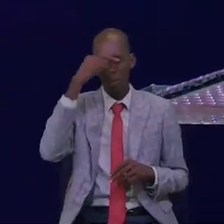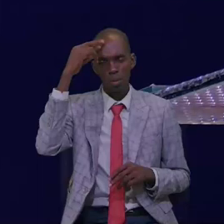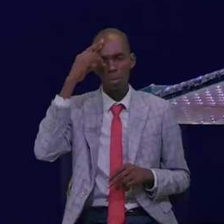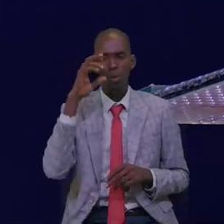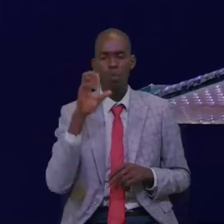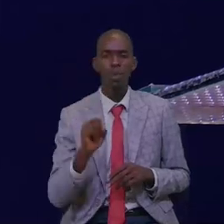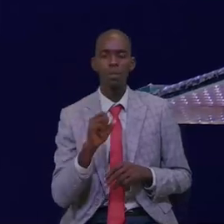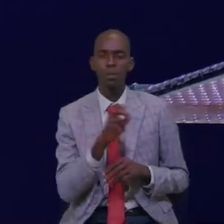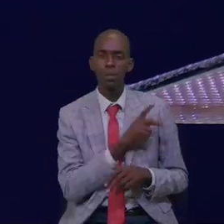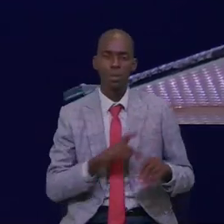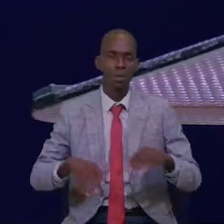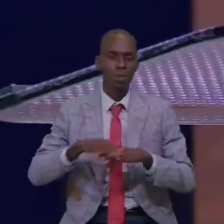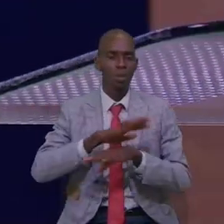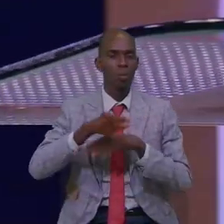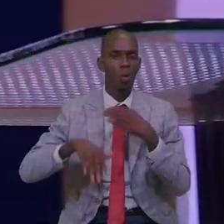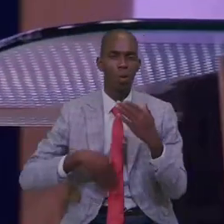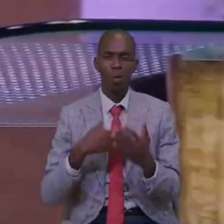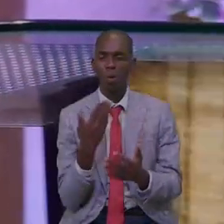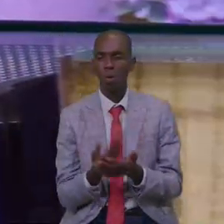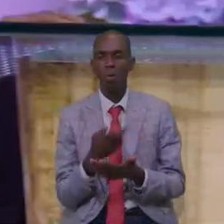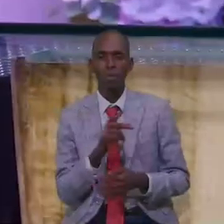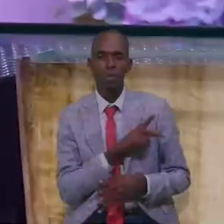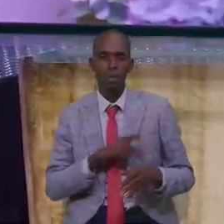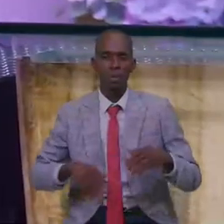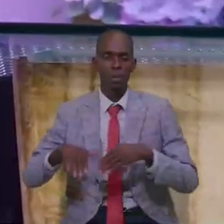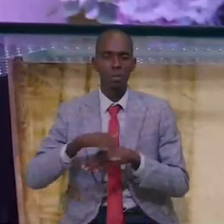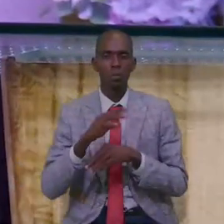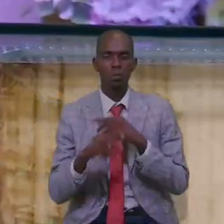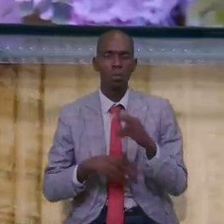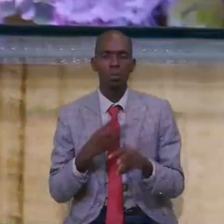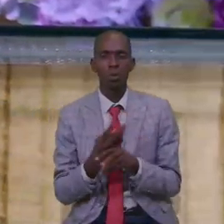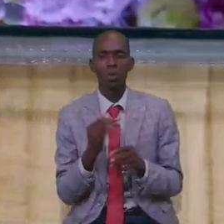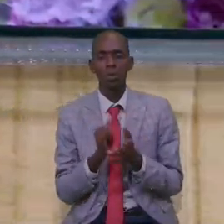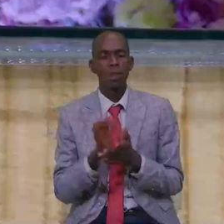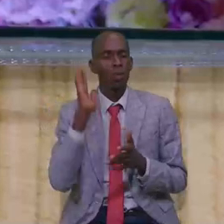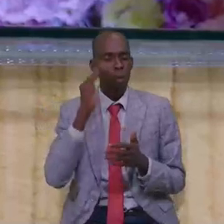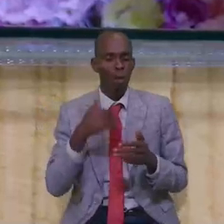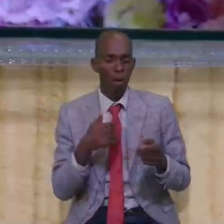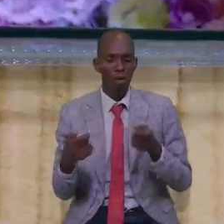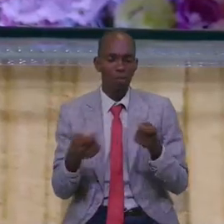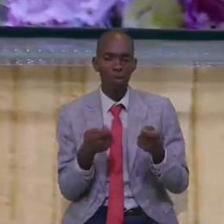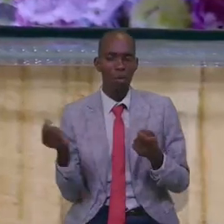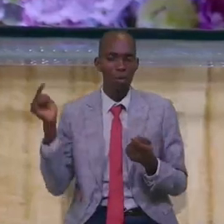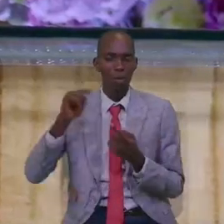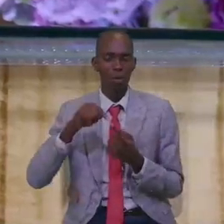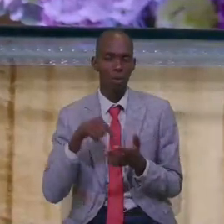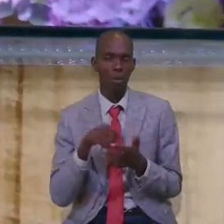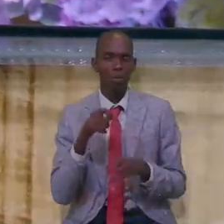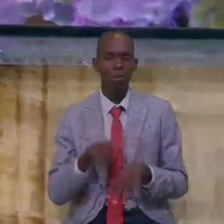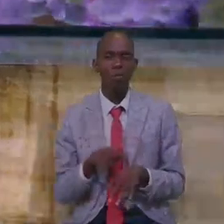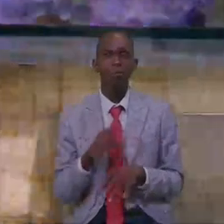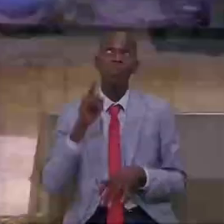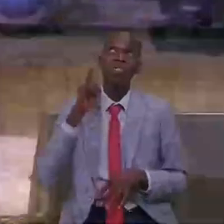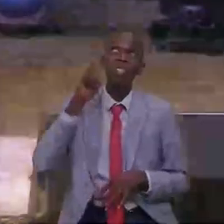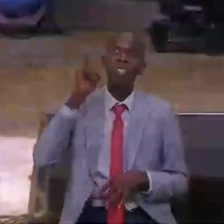empires du monde qui auraient régné jusqu'à l'époque là, jusqu'à ce temps-ci, c'est Christ qui